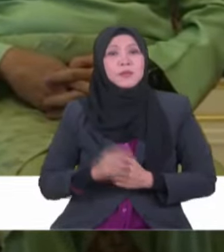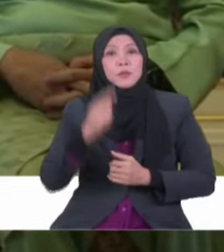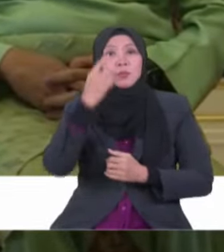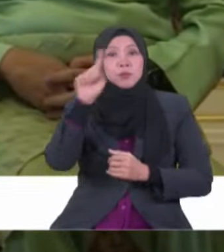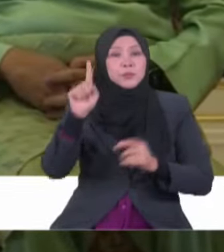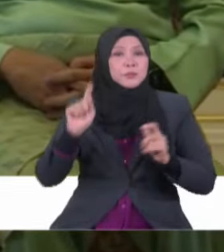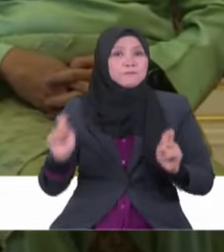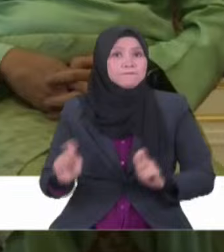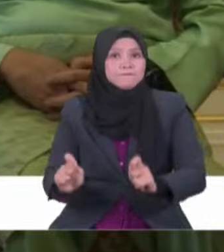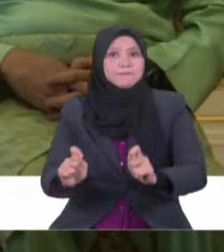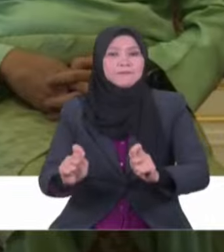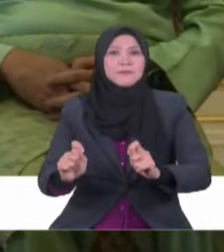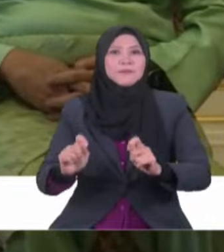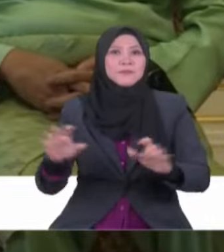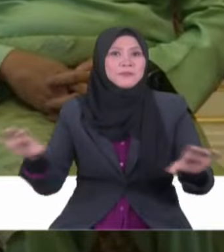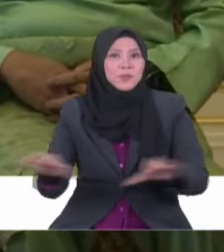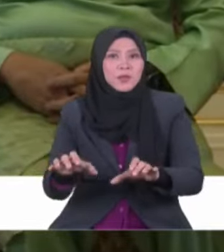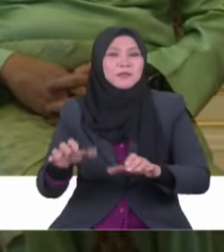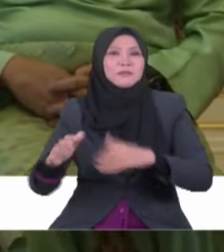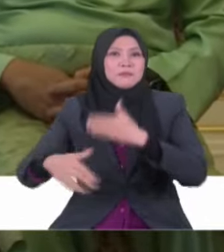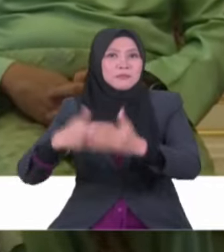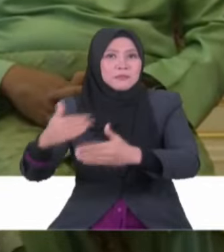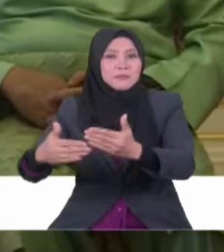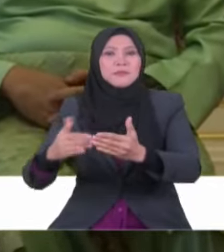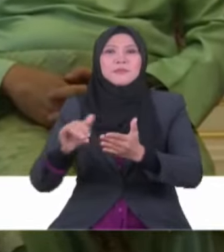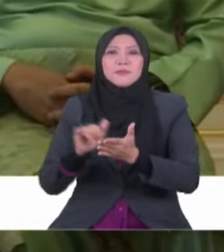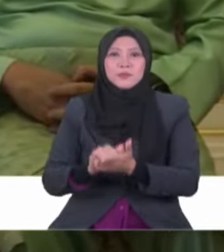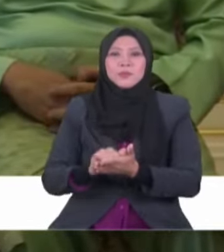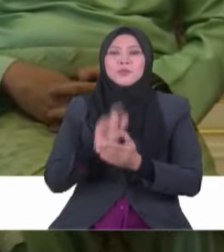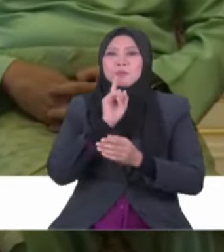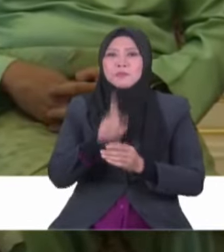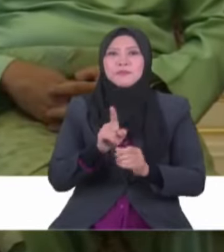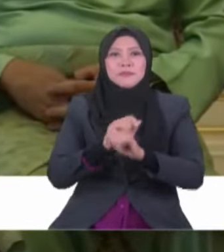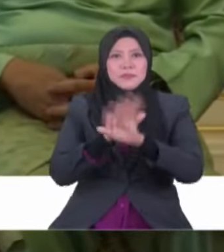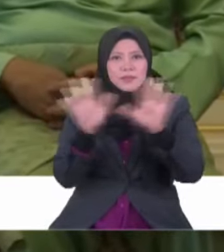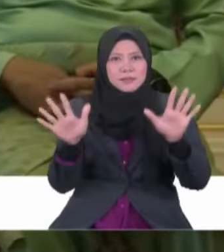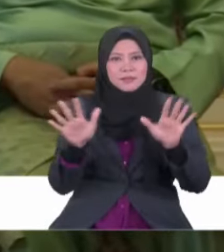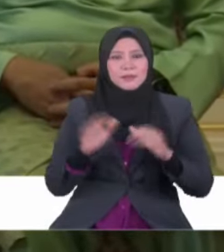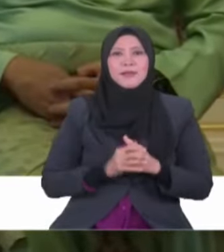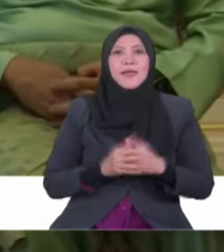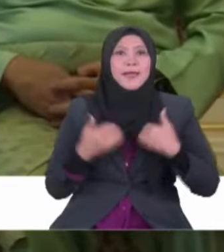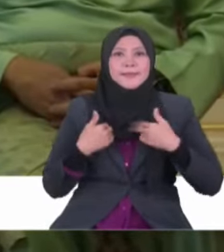pelaksanaan itu jelas dia